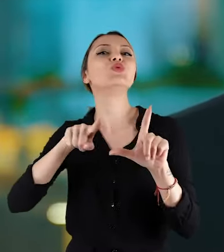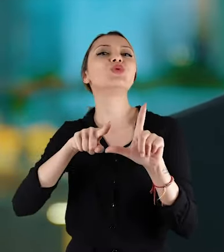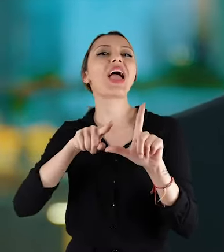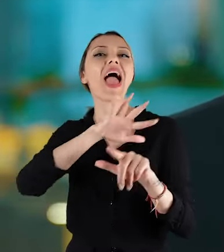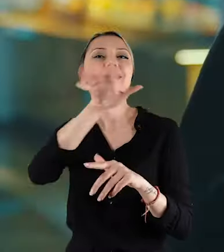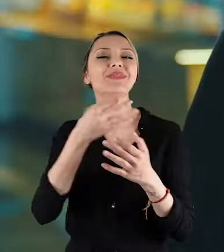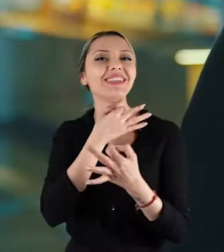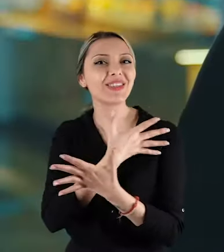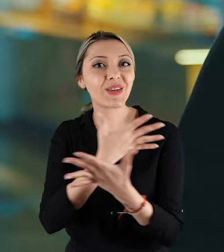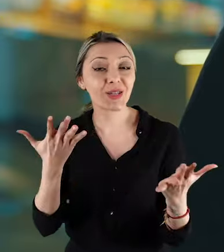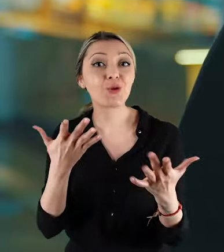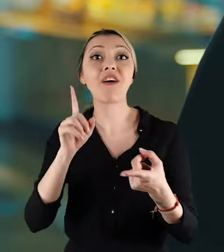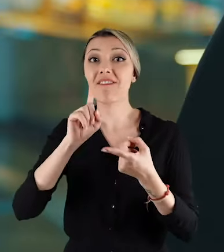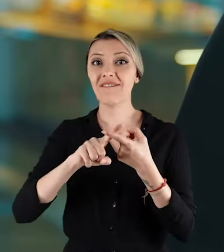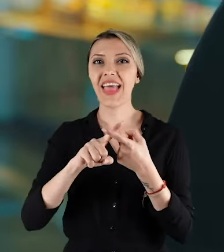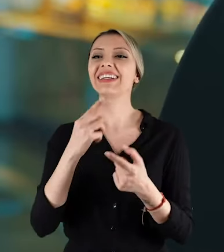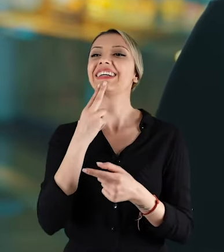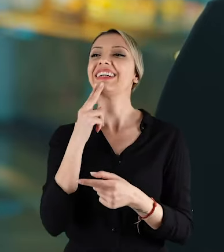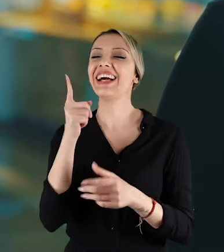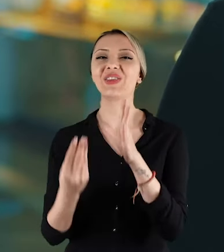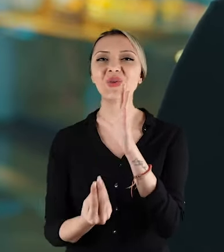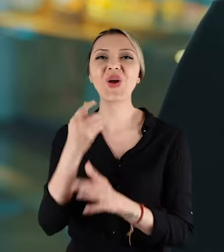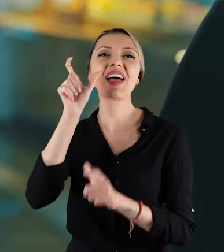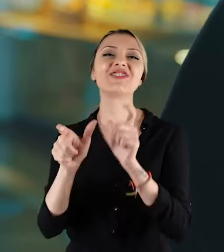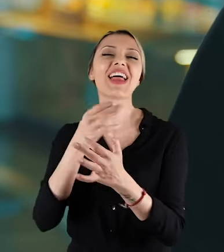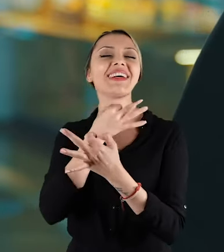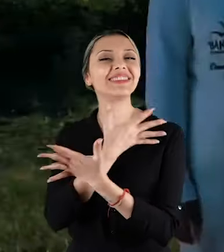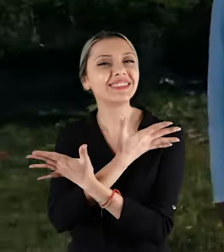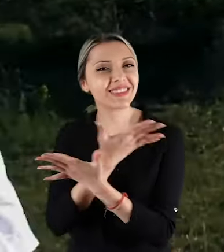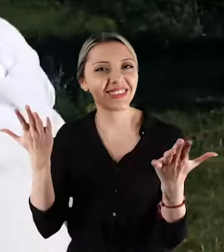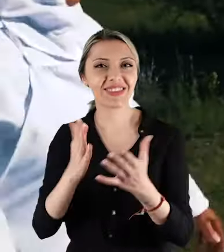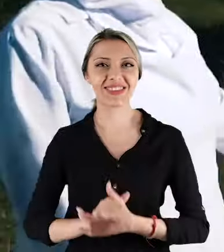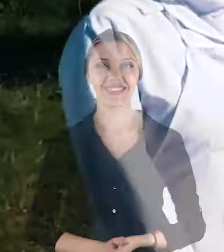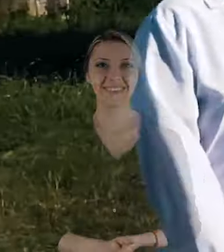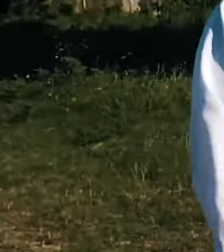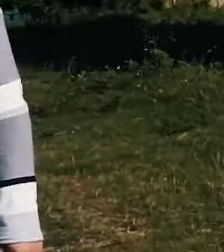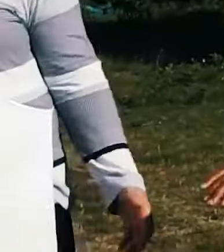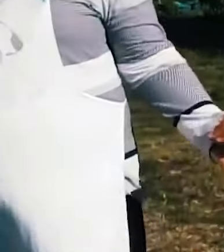çok teşekkür ediyoruz. En büyük teşekkürü arka tarafta kadın üreticilerimiz hak ediyor.